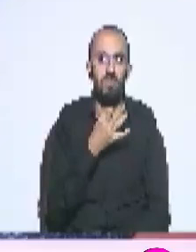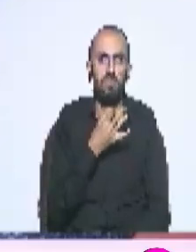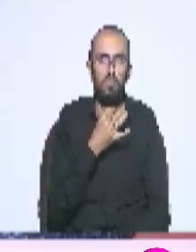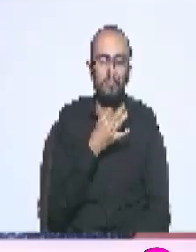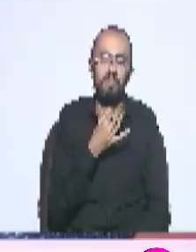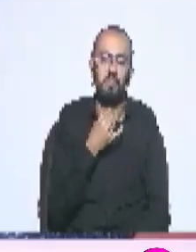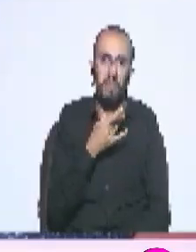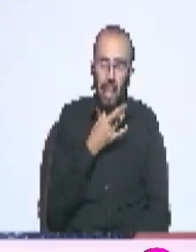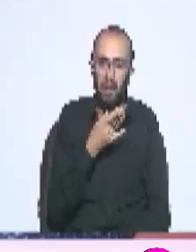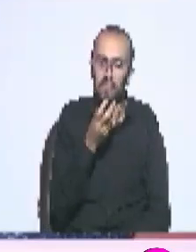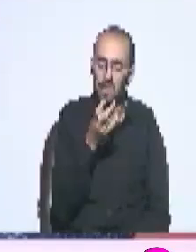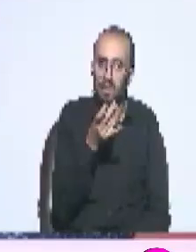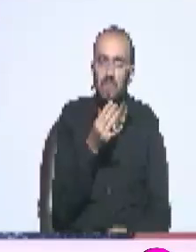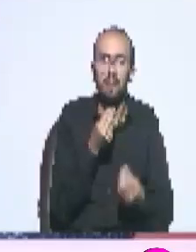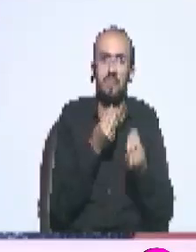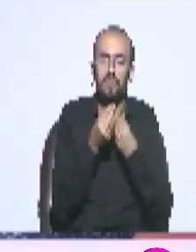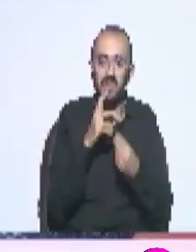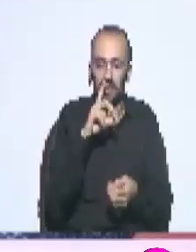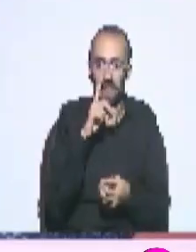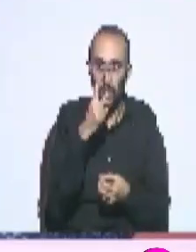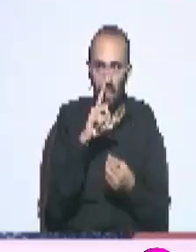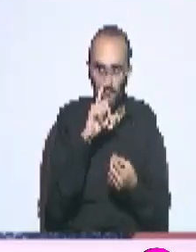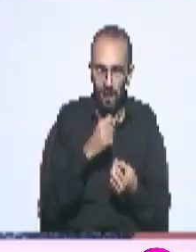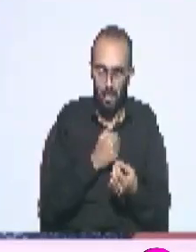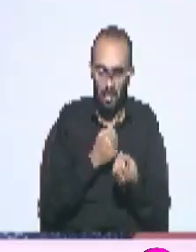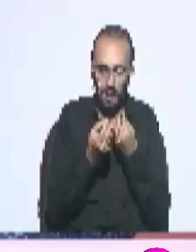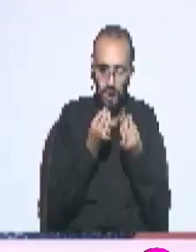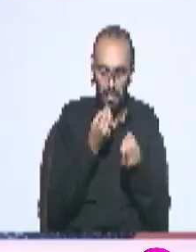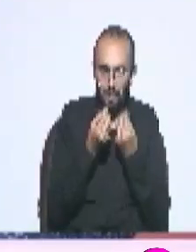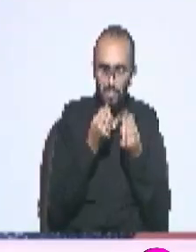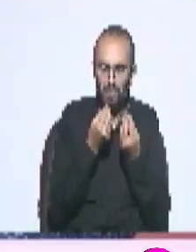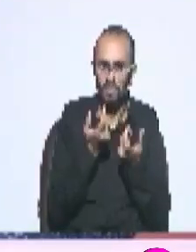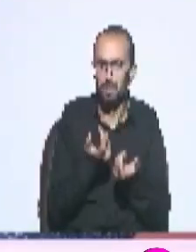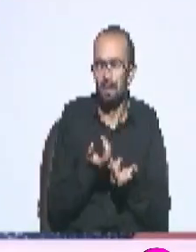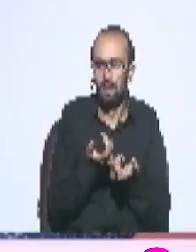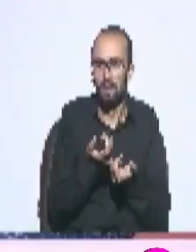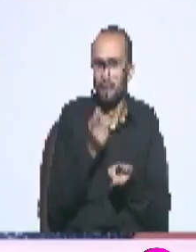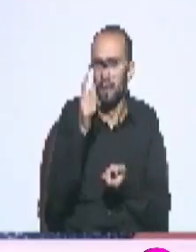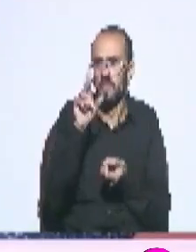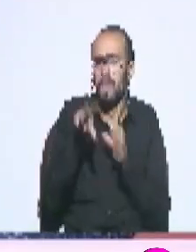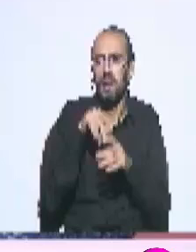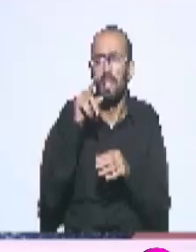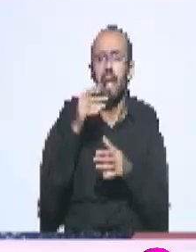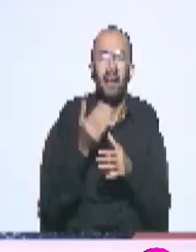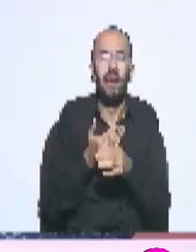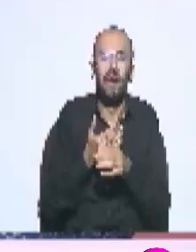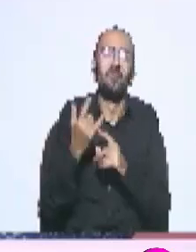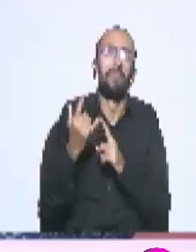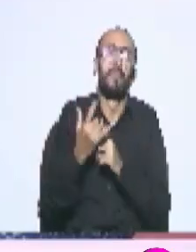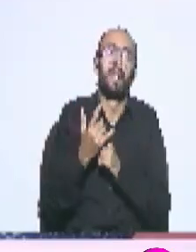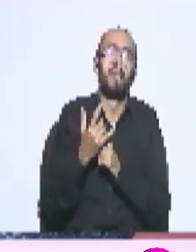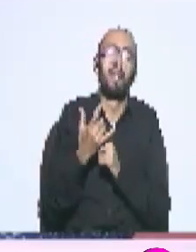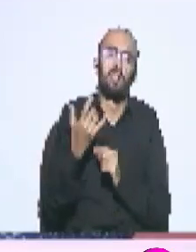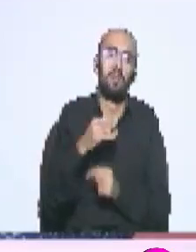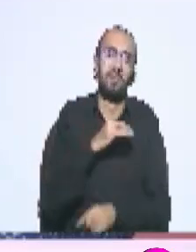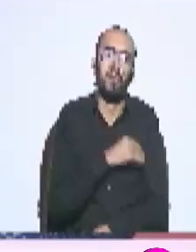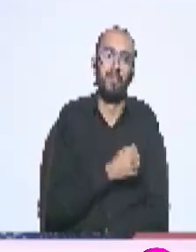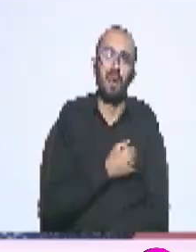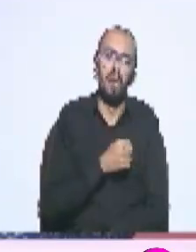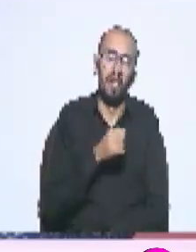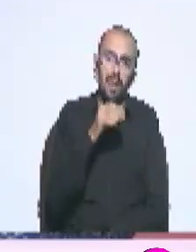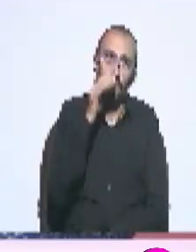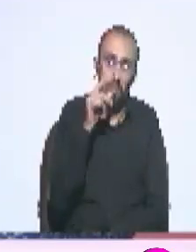ابقى بتضايق لكن ابتدي اقول لنفسي في الخانه الاخيره هو اللي بيعمل ده بيعمله عشان بيحبني عشان مصلحتي لو دي